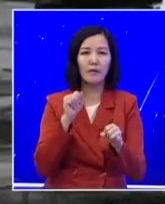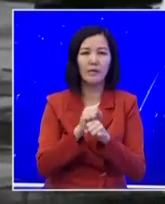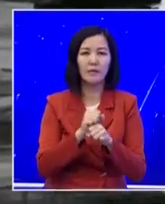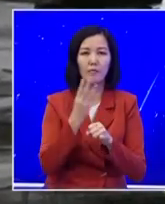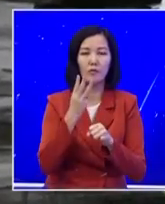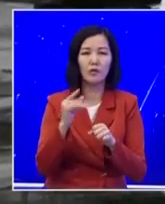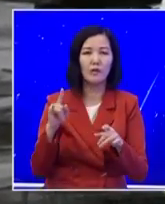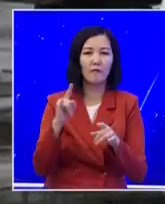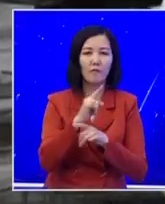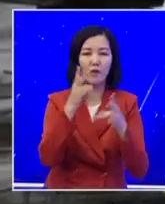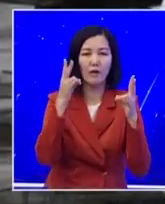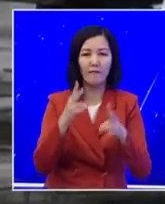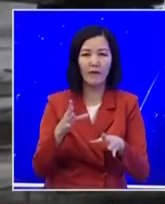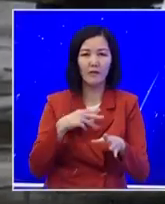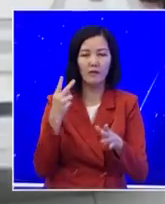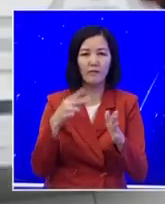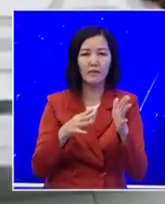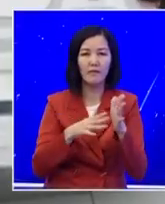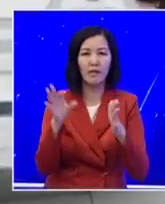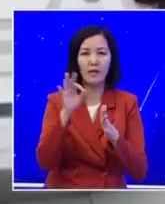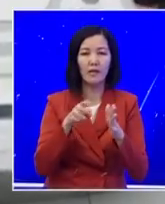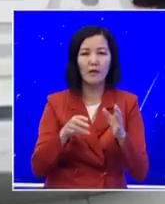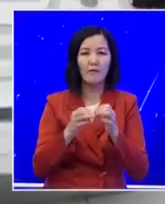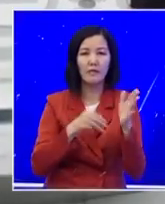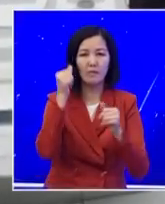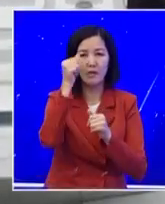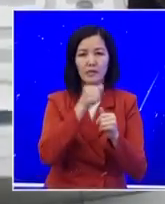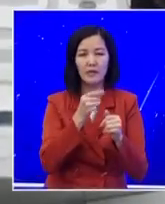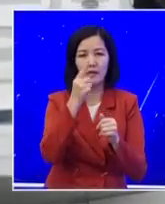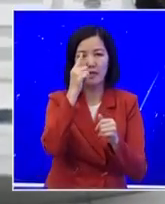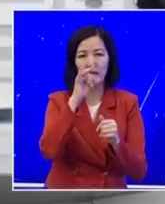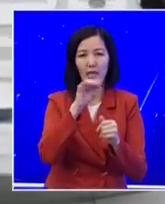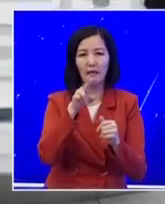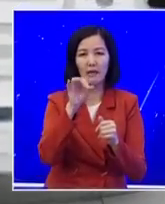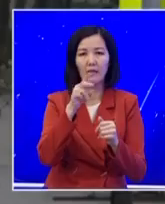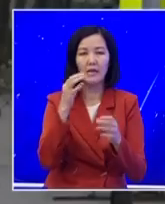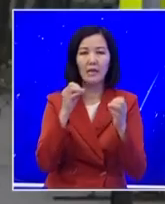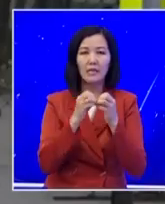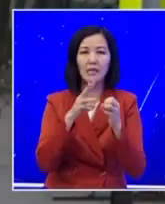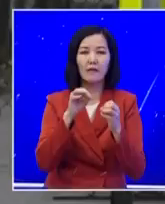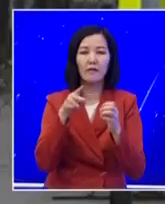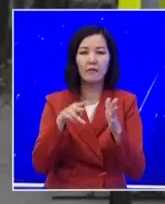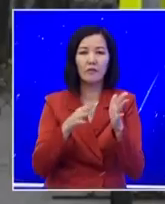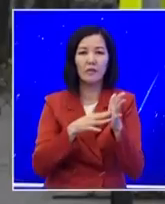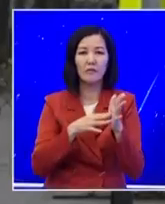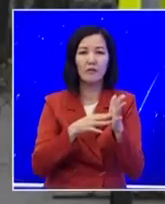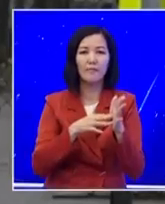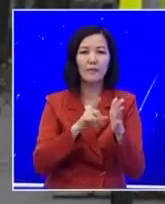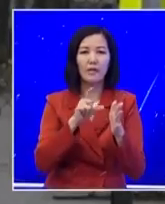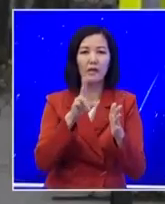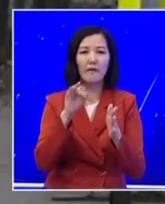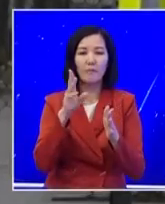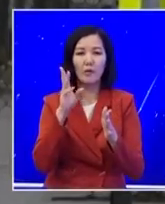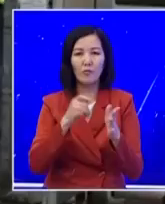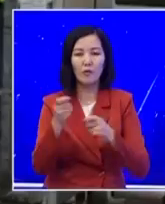двух авиакатастроф. 29 октября 2018 года в Индонезии и 10 марта 2019 года в